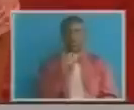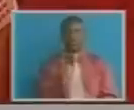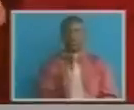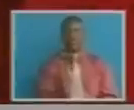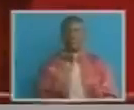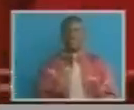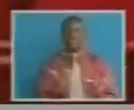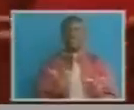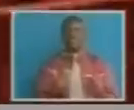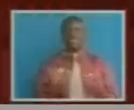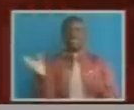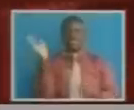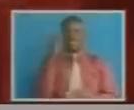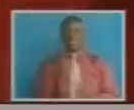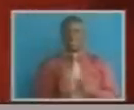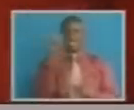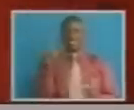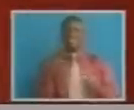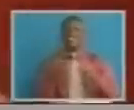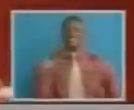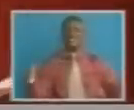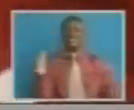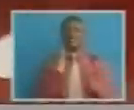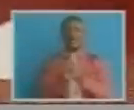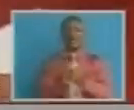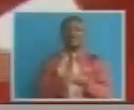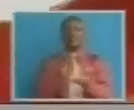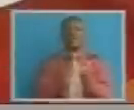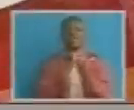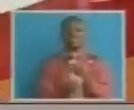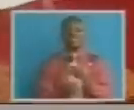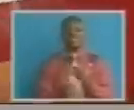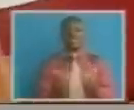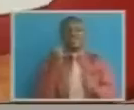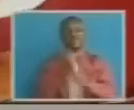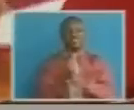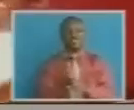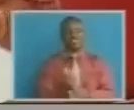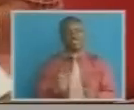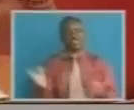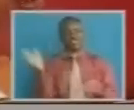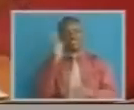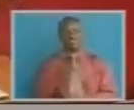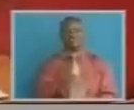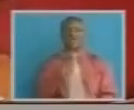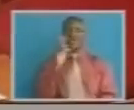serikali inapoteza Kitu Gani Kama itapanga upigaji Kura katika uchaguzi mkuu kufanyika Siku za kawaida